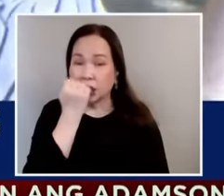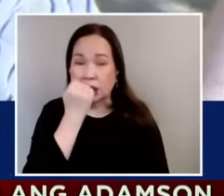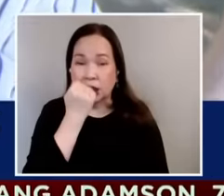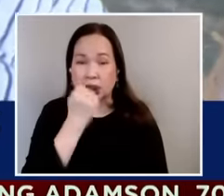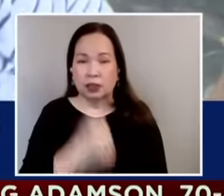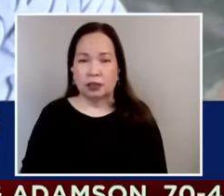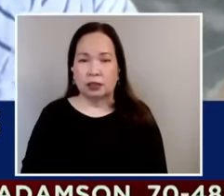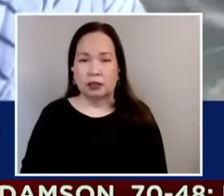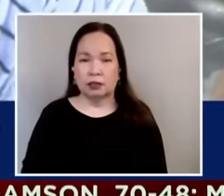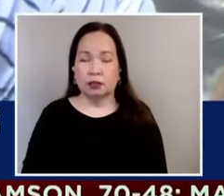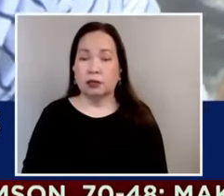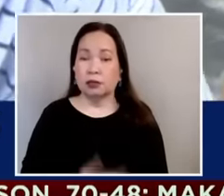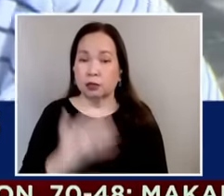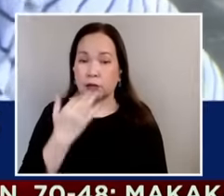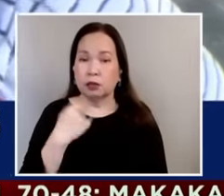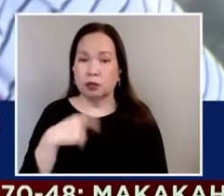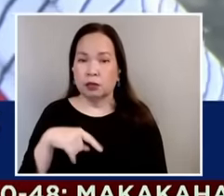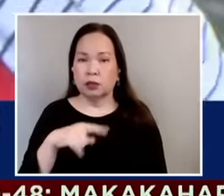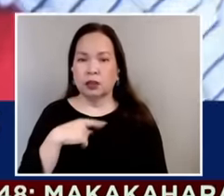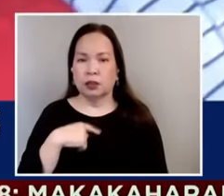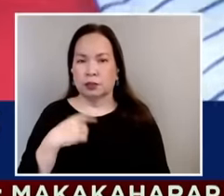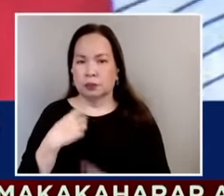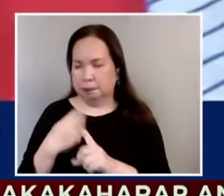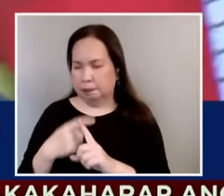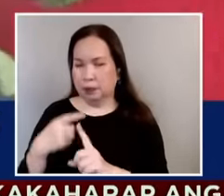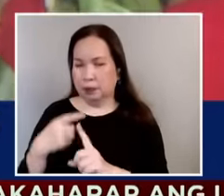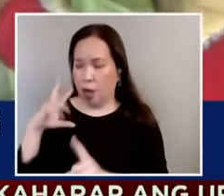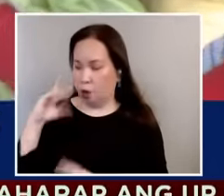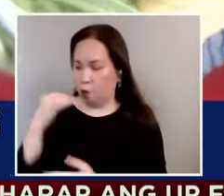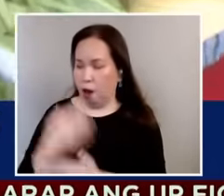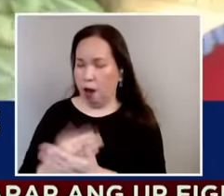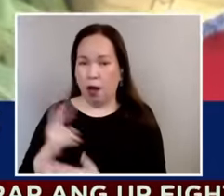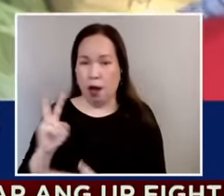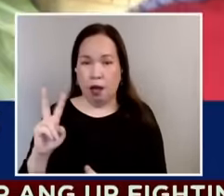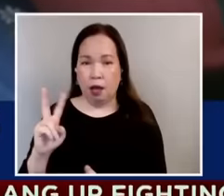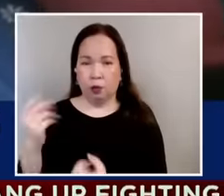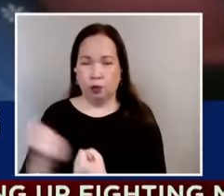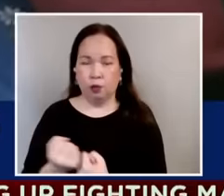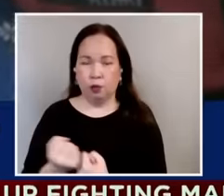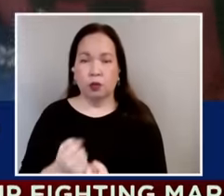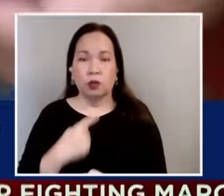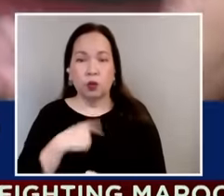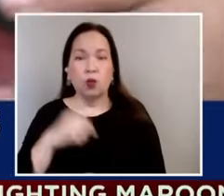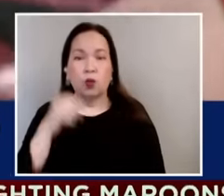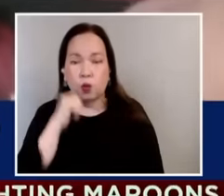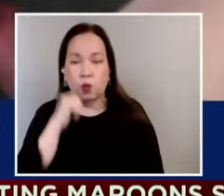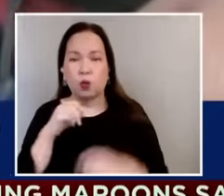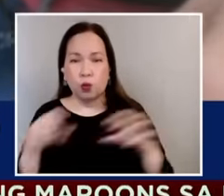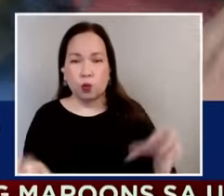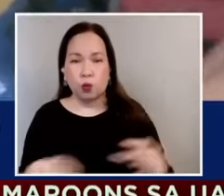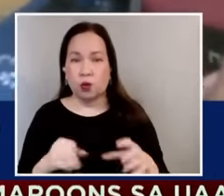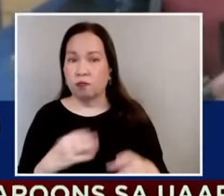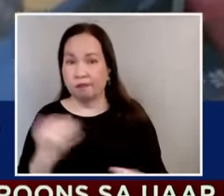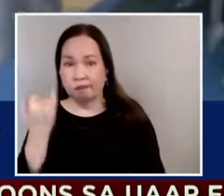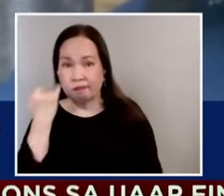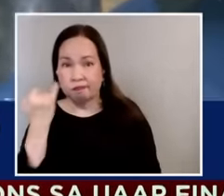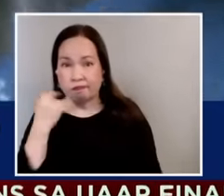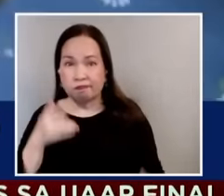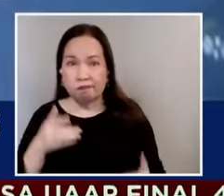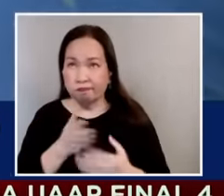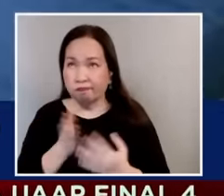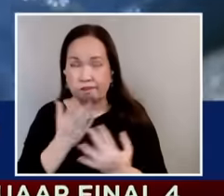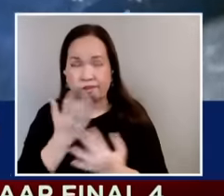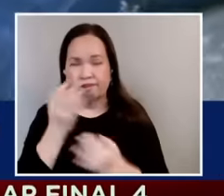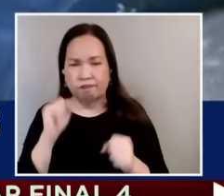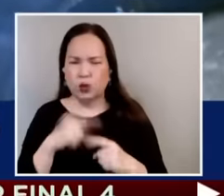na ng kanilang dalawang anak. Lagi-lagi. Kasi ano, kailangan yun eh. Pag wala kang diskarte, talaga magugutuman ka. Lalo sa